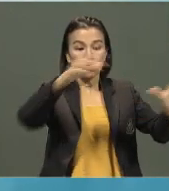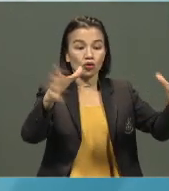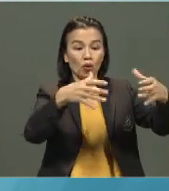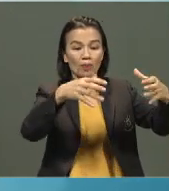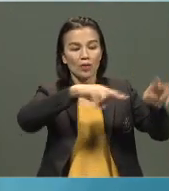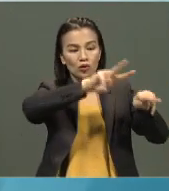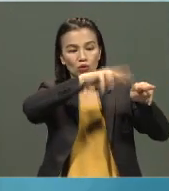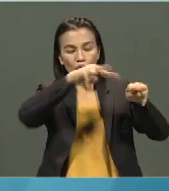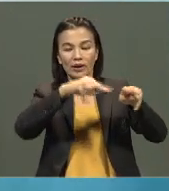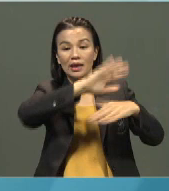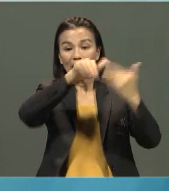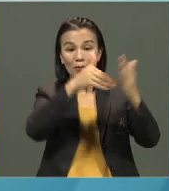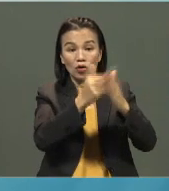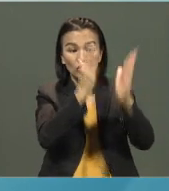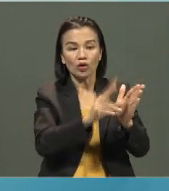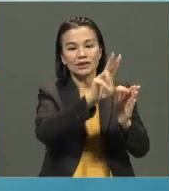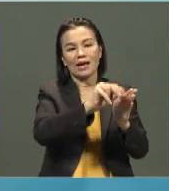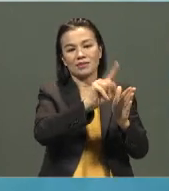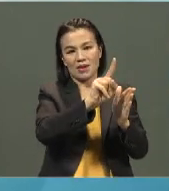นะครับก็ได้เช้าขึ้นมาวันนั้นก็มีการเข้าไปตรวจนะครับตรวจคัดกรองทั้งคณะนะครับซึ่งมาทั้งหมด31